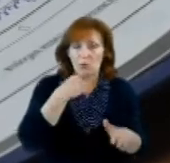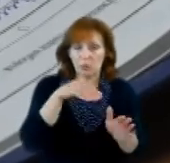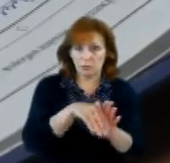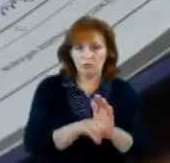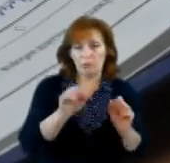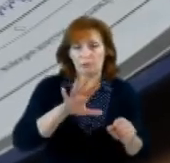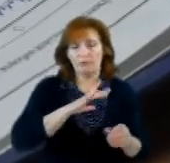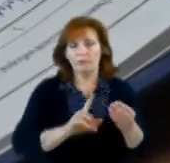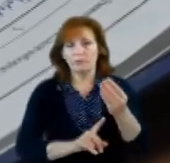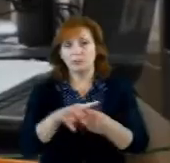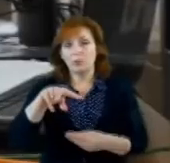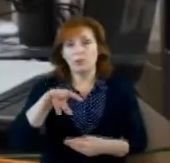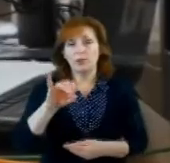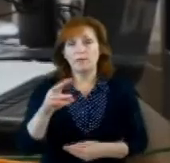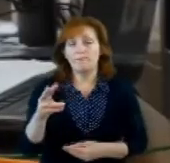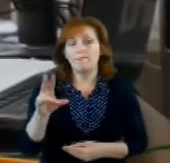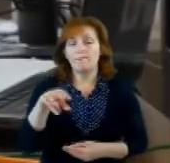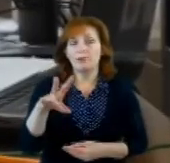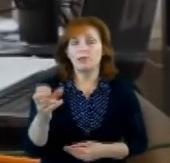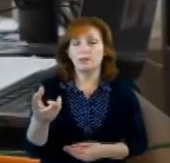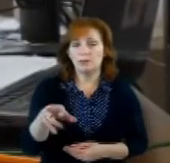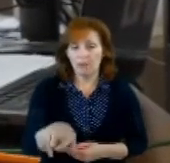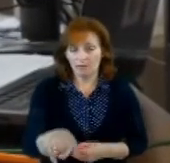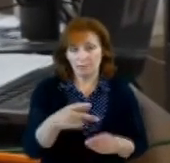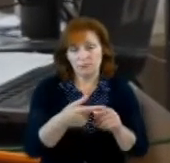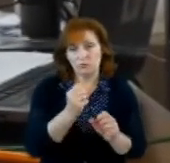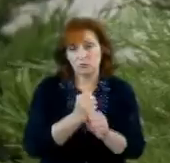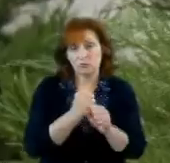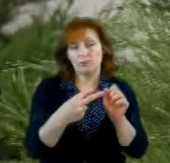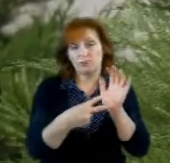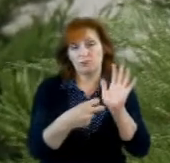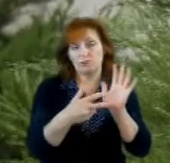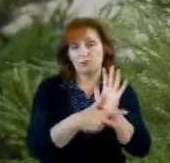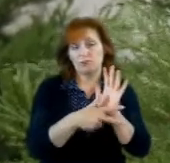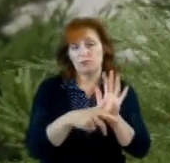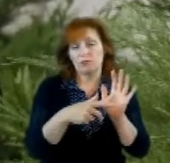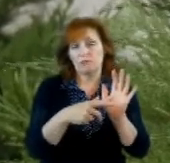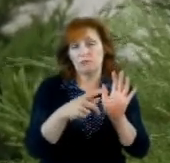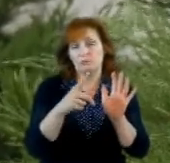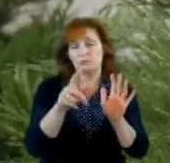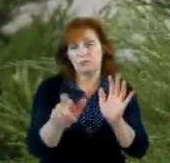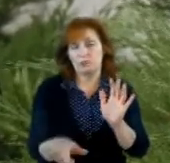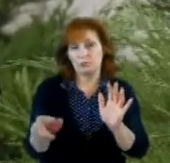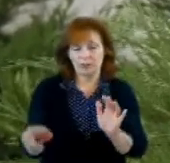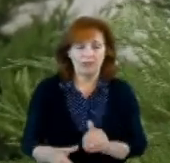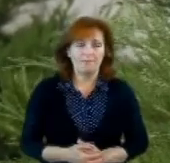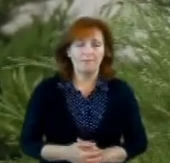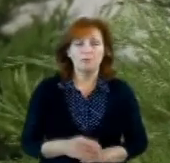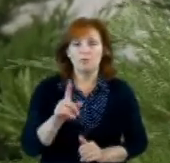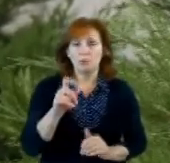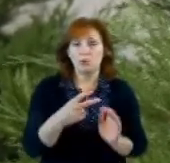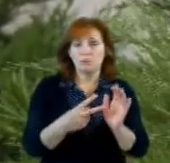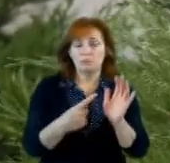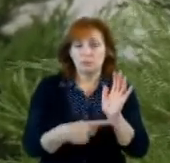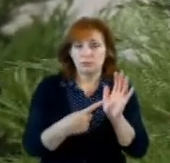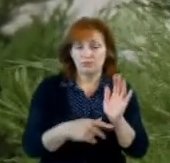Білоокий. За цей час в області зробили це 786 людей. 170 чоловік прибуло, тобто